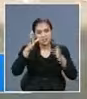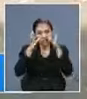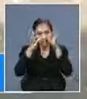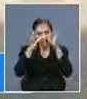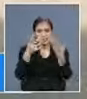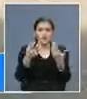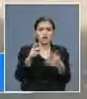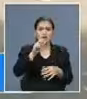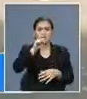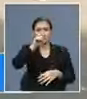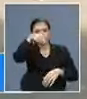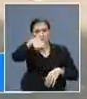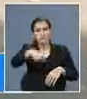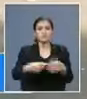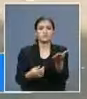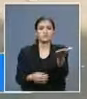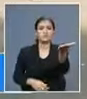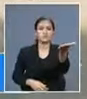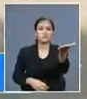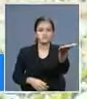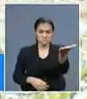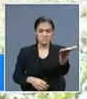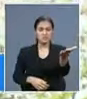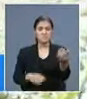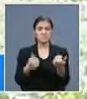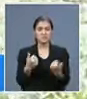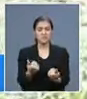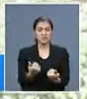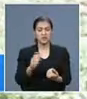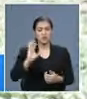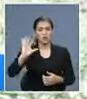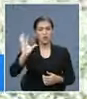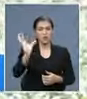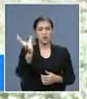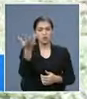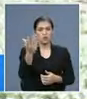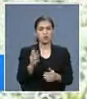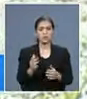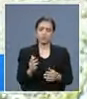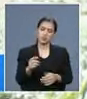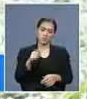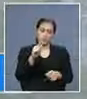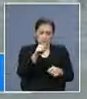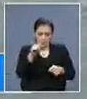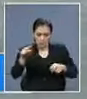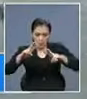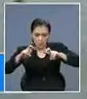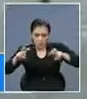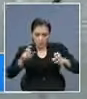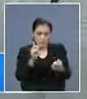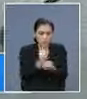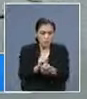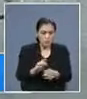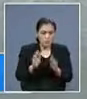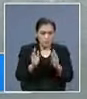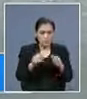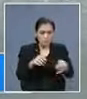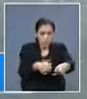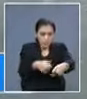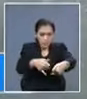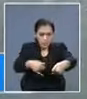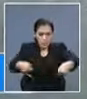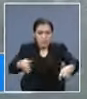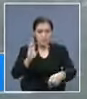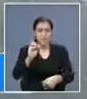ไและละมั่งพันธุ์ไทยนะครับซึ่งขณะนี้ก็พบว่าทั่วโลกมีอยู่ประมาณ 50ตัวเท่านั้นเองสำหรับความสำเร็จที่ผ่านมานะครับในการนำ